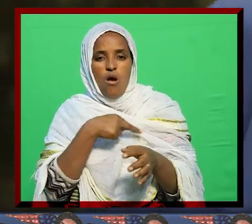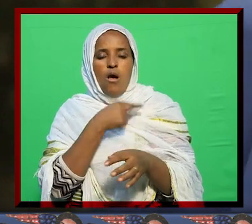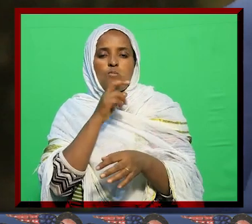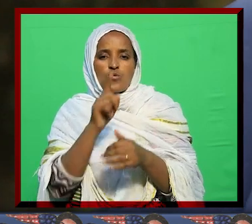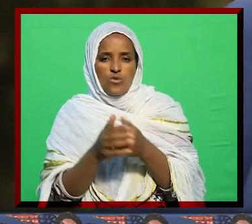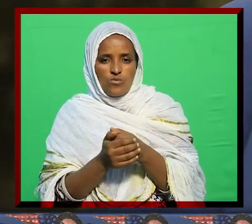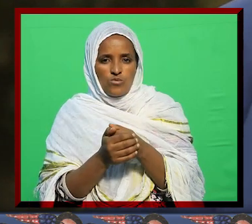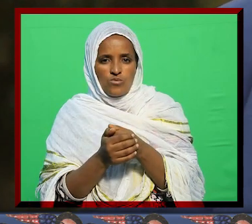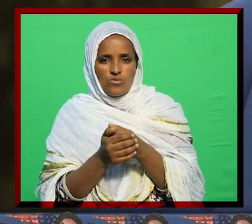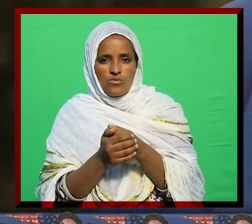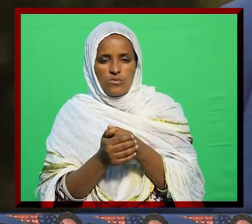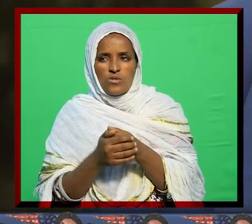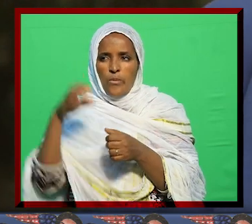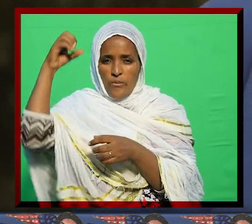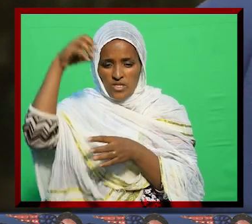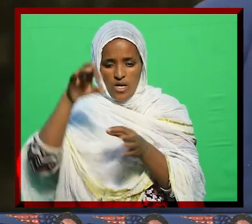ፍልስፍናዋ ሃይማኖቷ ነው።